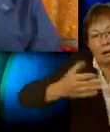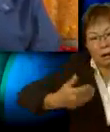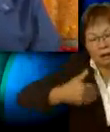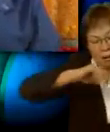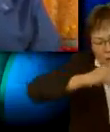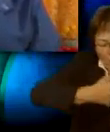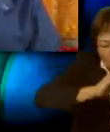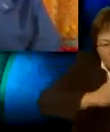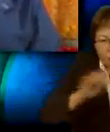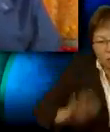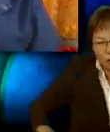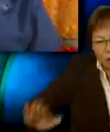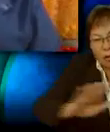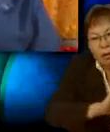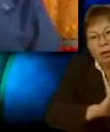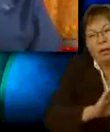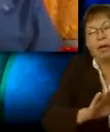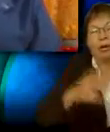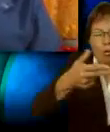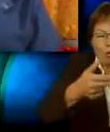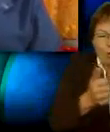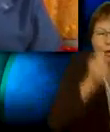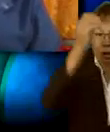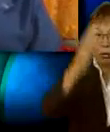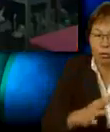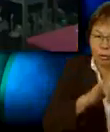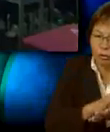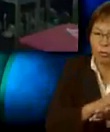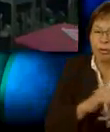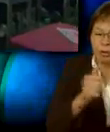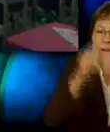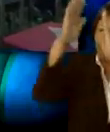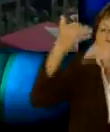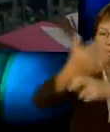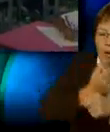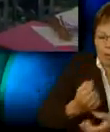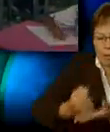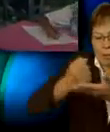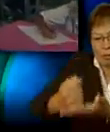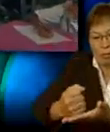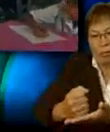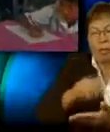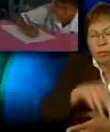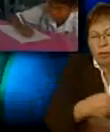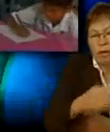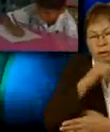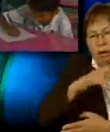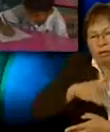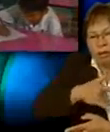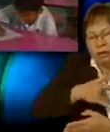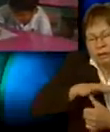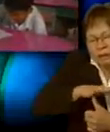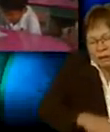mereka mempunyai masalah, mereka akan berhubung dengan guru-guru tersebut dengan harapan dapat dibantu. Mereka tidak akan